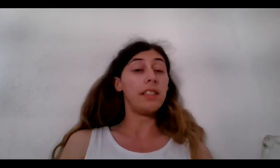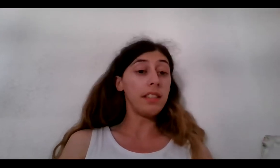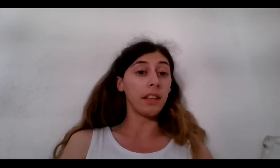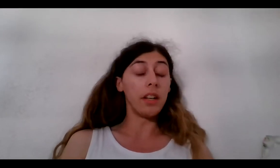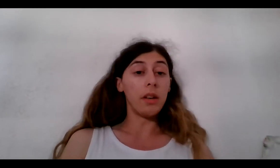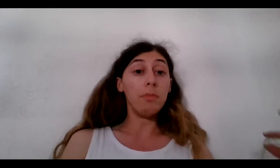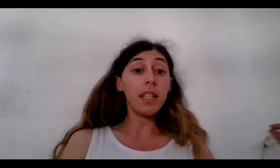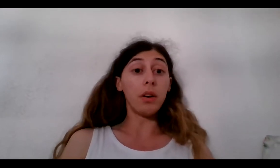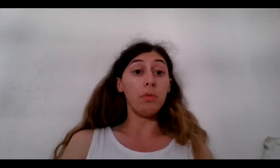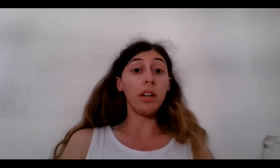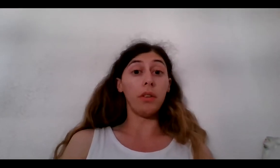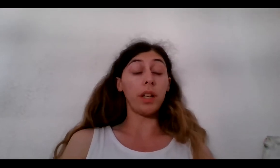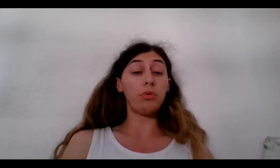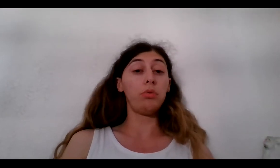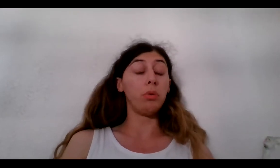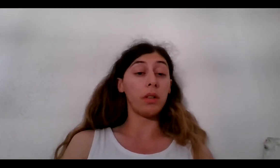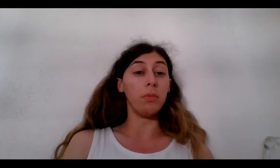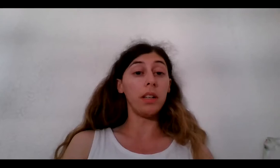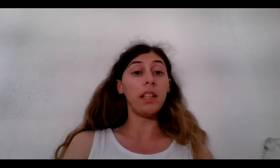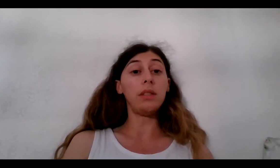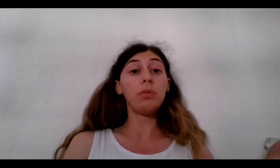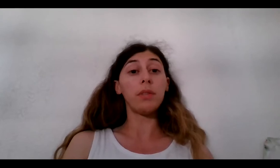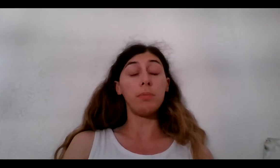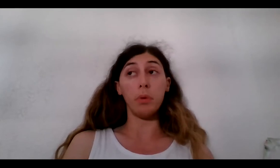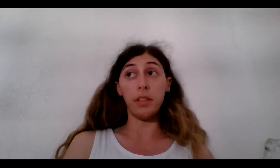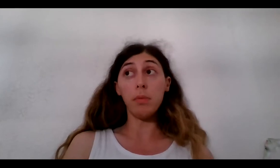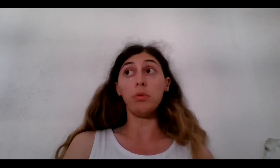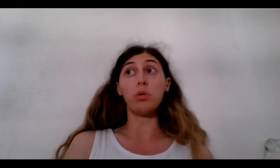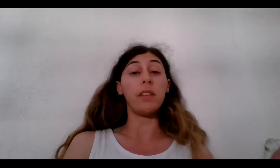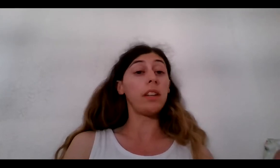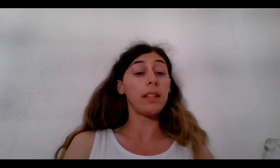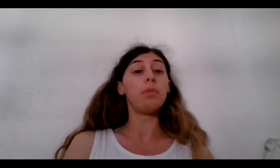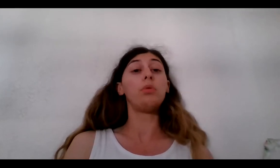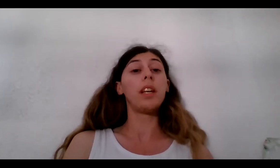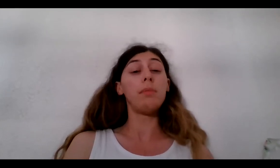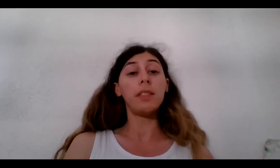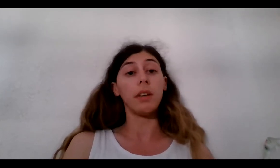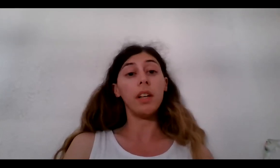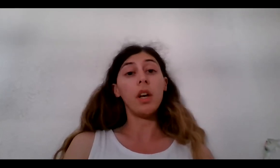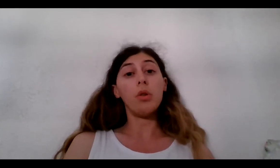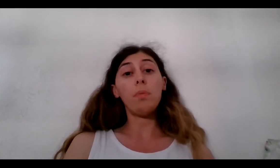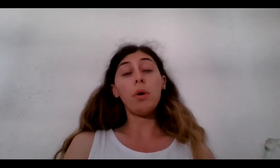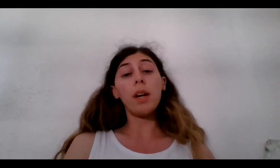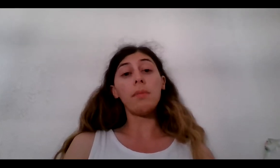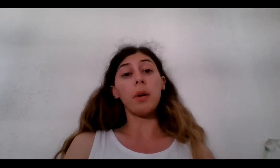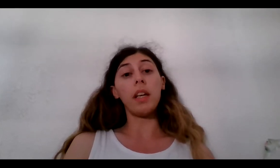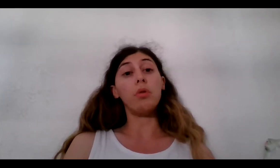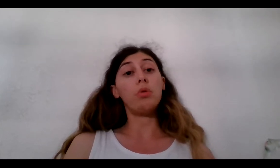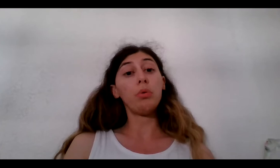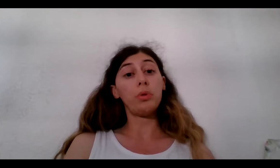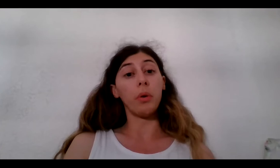elles existent, mais néanmoins, en vertu du droit commun, il est tout à fait possible de choisir n'importe quel médecin. Le